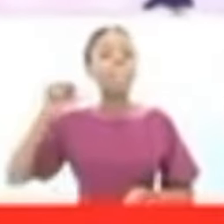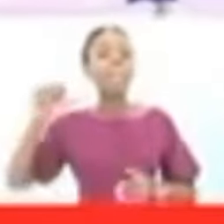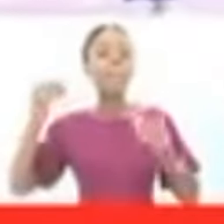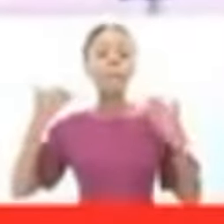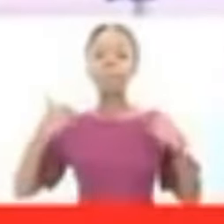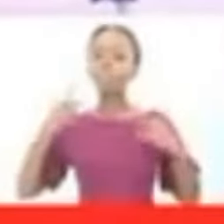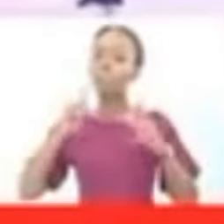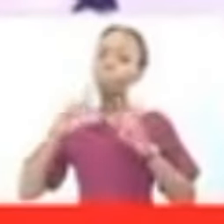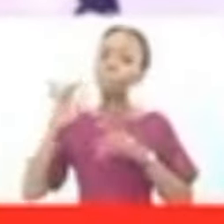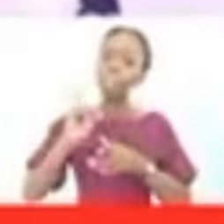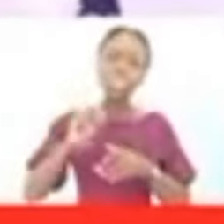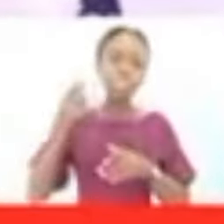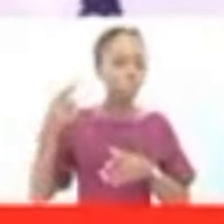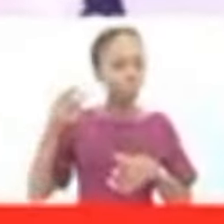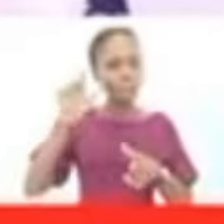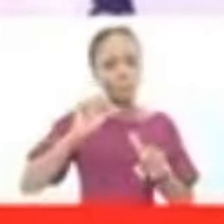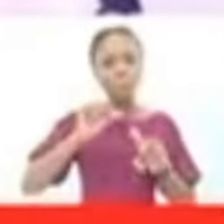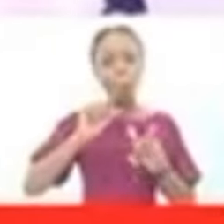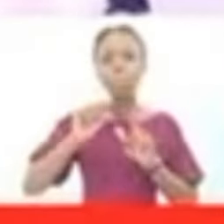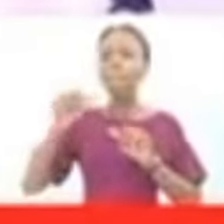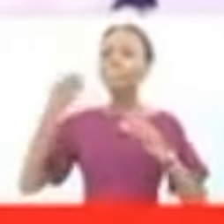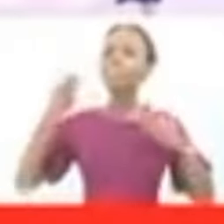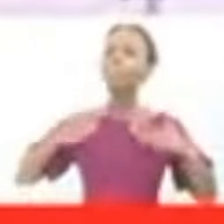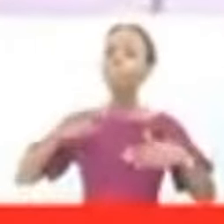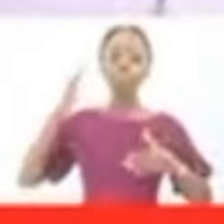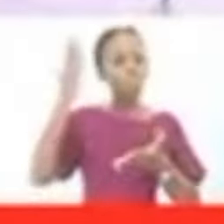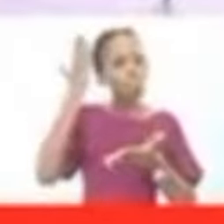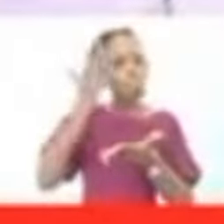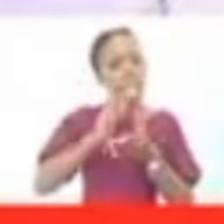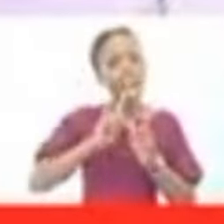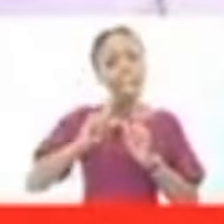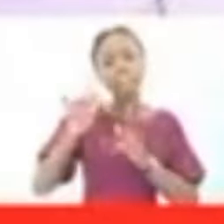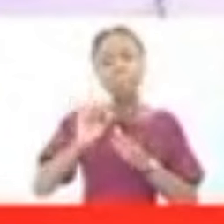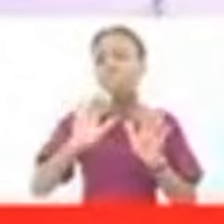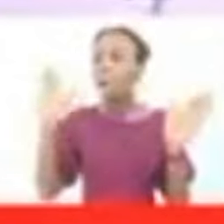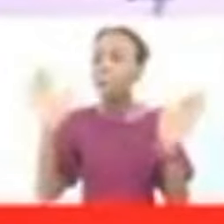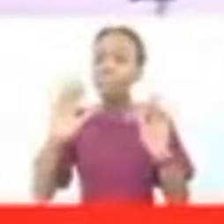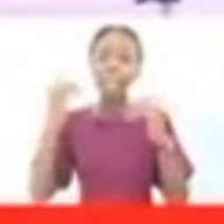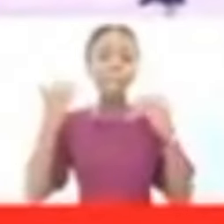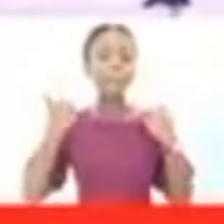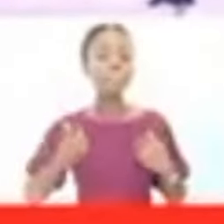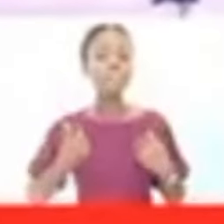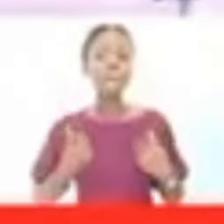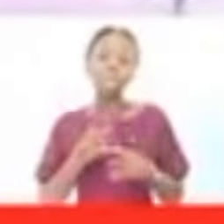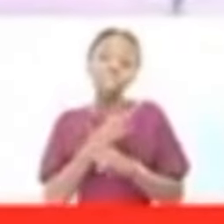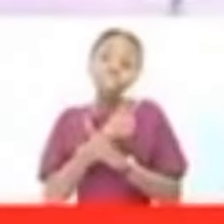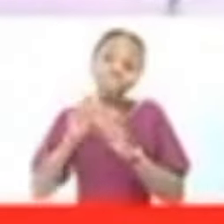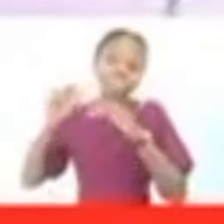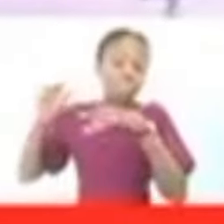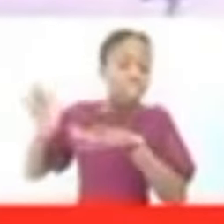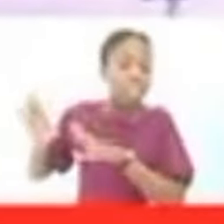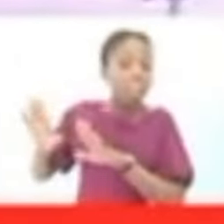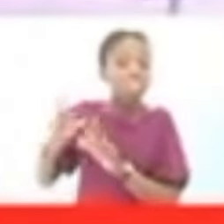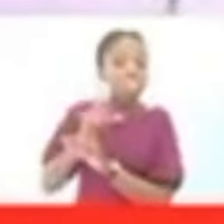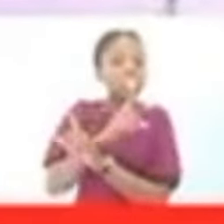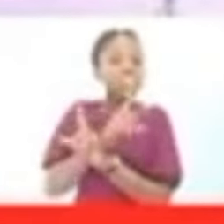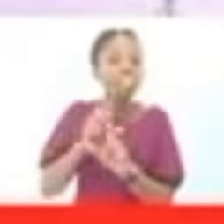Nikampigia mwingine nikamwambia, si uambie wenzako ukweli? Akaniambia pana pastor, jitetee mwenyewe.